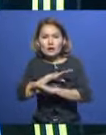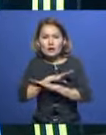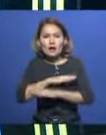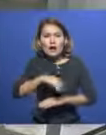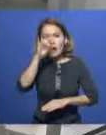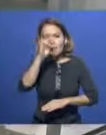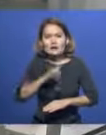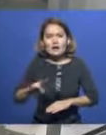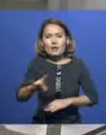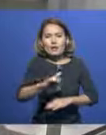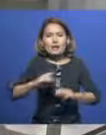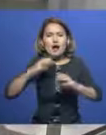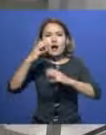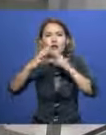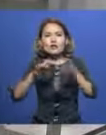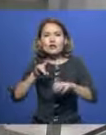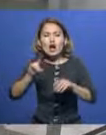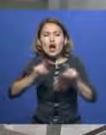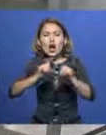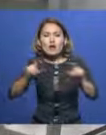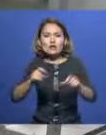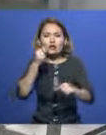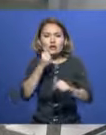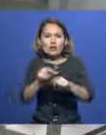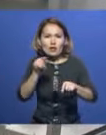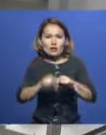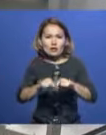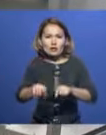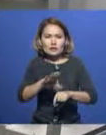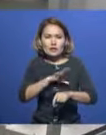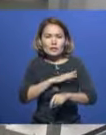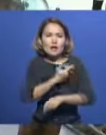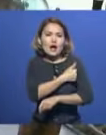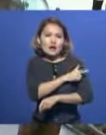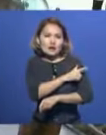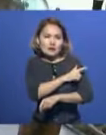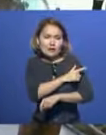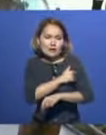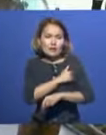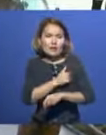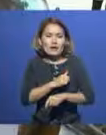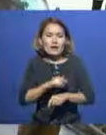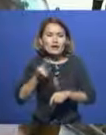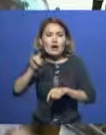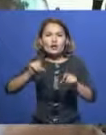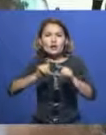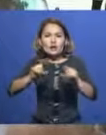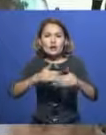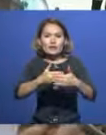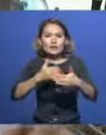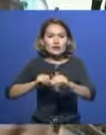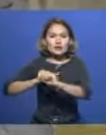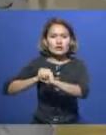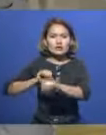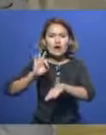орай еліміздегі халықаралық әуежайларда бақылау күшейтілді. Сонымен қатар бүгінгі күні отандық емханалардағы және барлық отбасылық дәрігерлерге